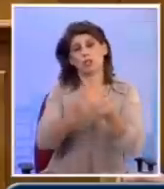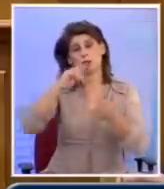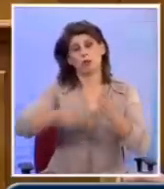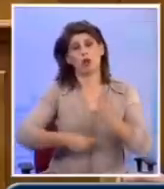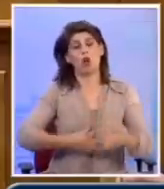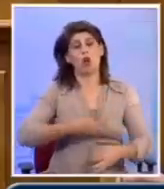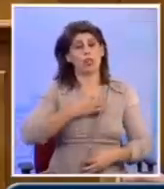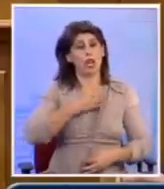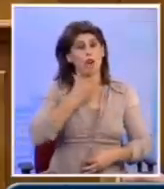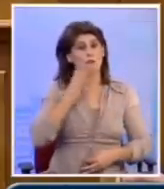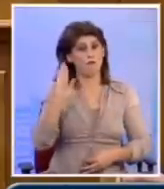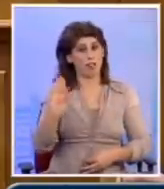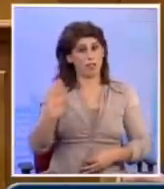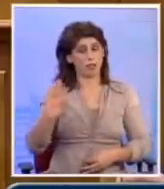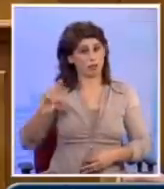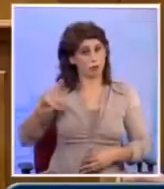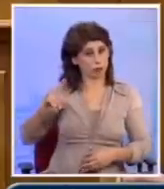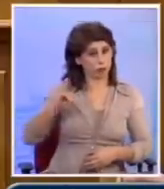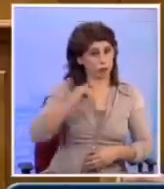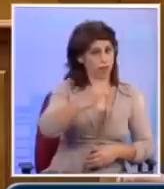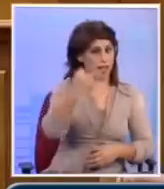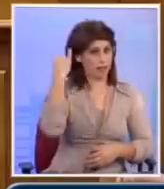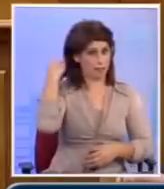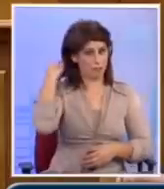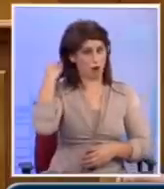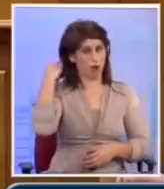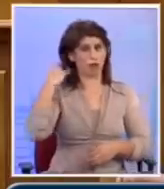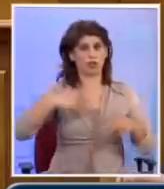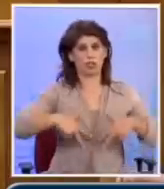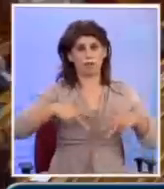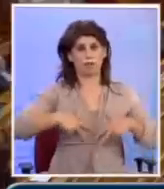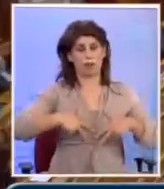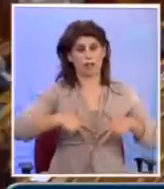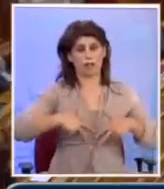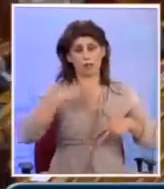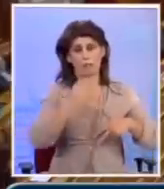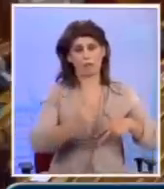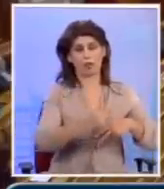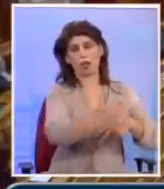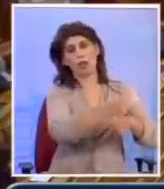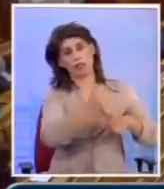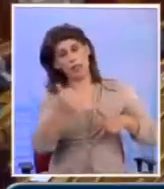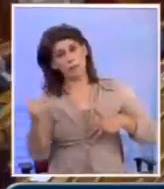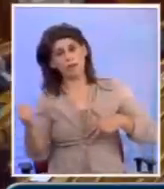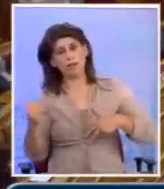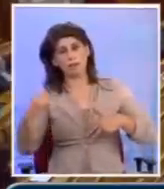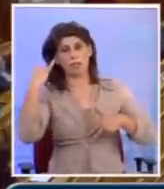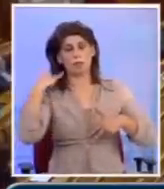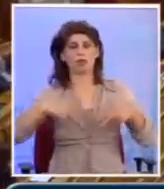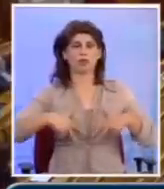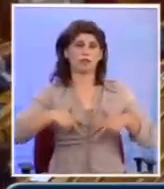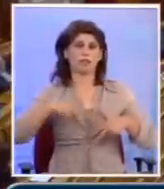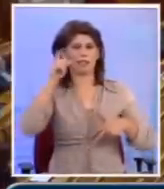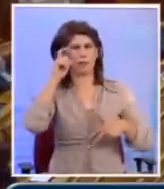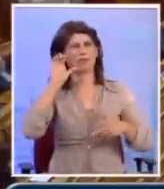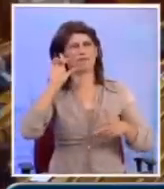Βενιζέλος ταξίδεψε αντιπρόεδρος της κυβέρνησης Παπανδρέου και επέστρεψε αντιπρόεδρος της κυβέρνησης Σαμαρά. Όχι,